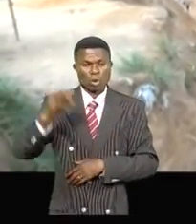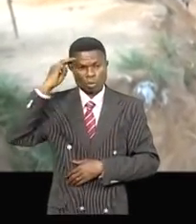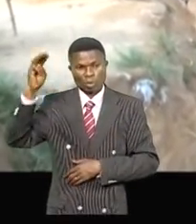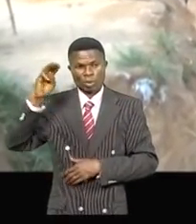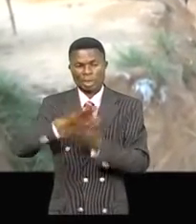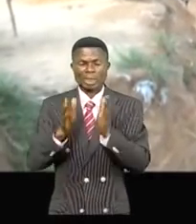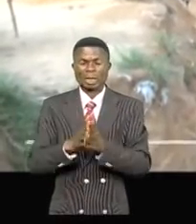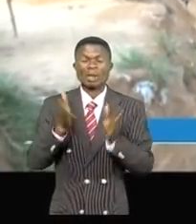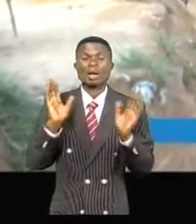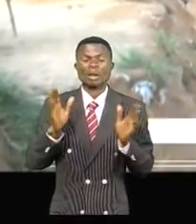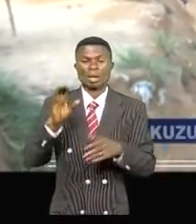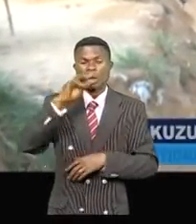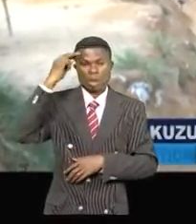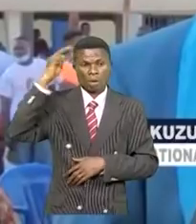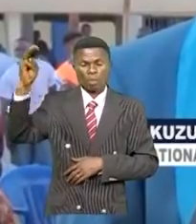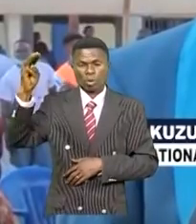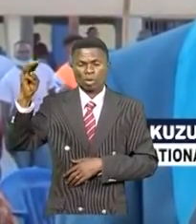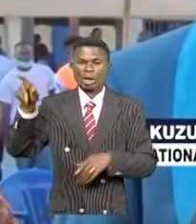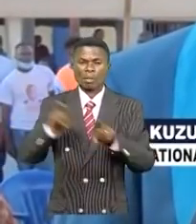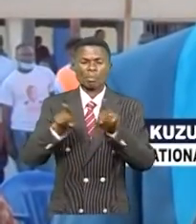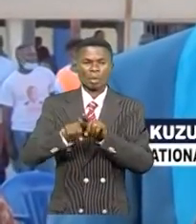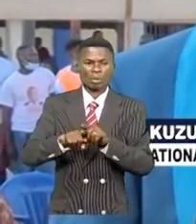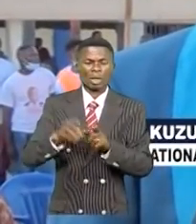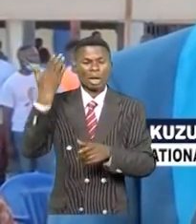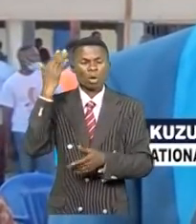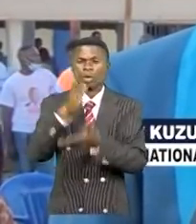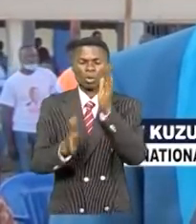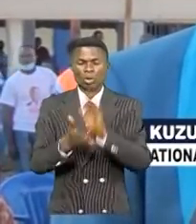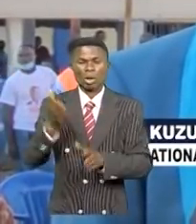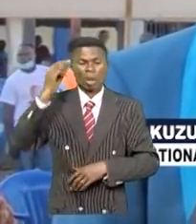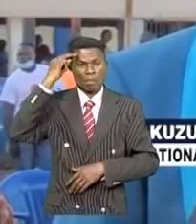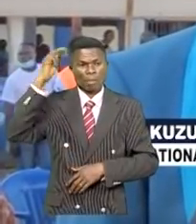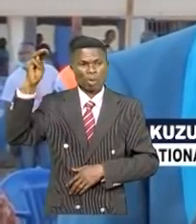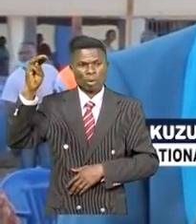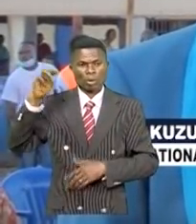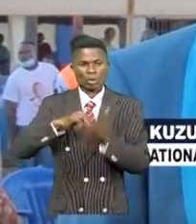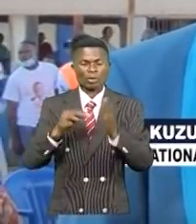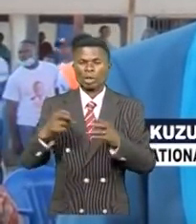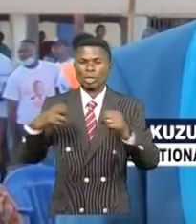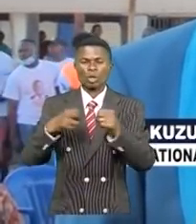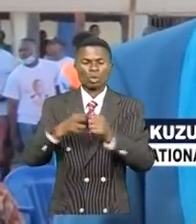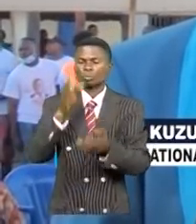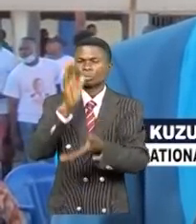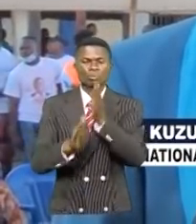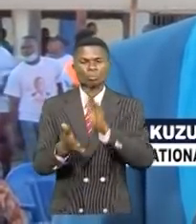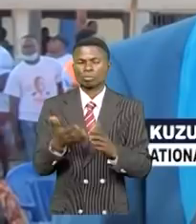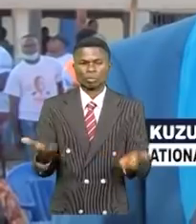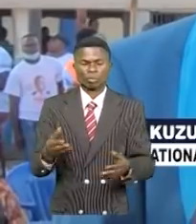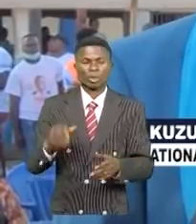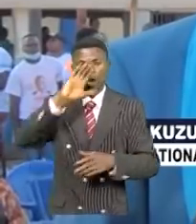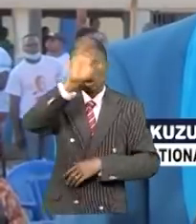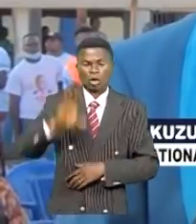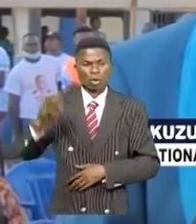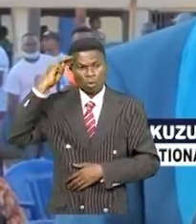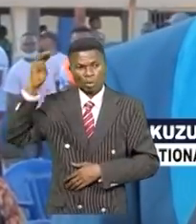matin. Mongafula signifie absence de route. Mongafula signifie absence d'eau et d'électricité. Mongafula